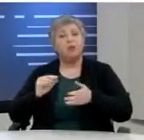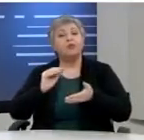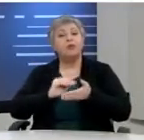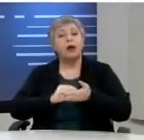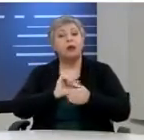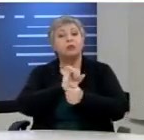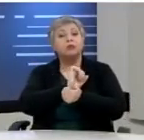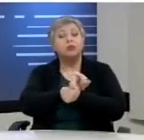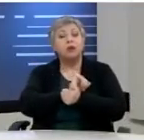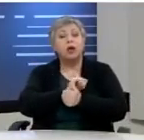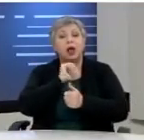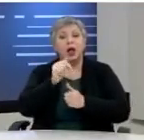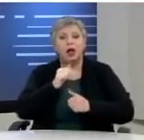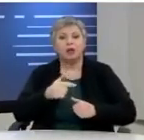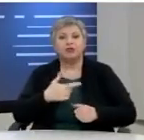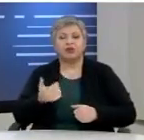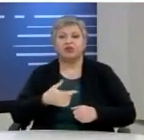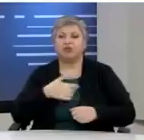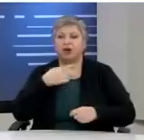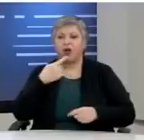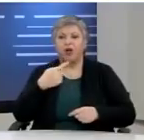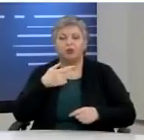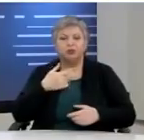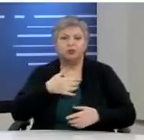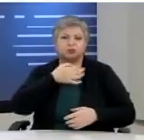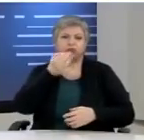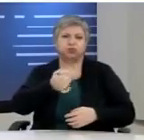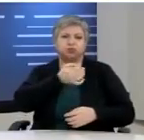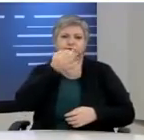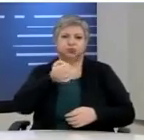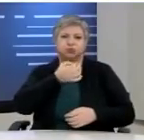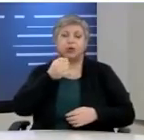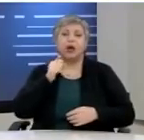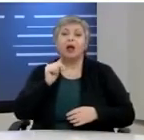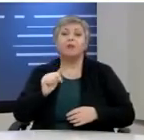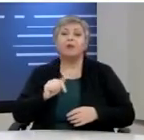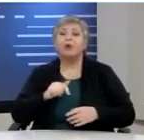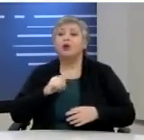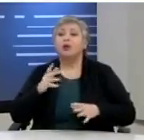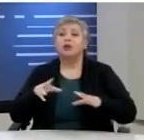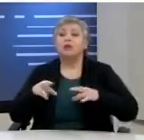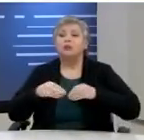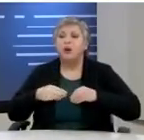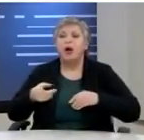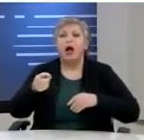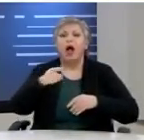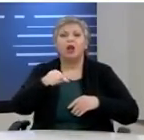σε αλυτρωτικές δηλώσεις, δεσμεύονται να μην υιοθετούν τέτοιου είδους δηλώσεις από όποιον φέρεται να δρά για το συμφέρον